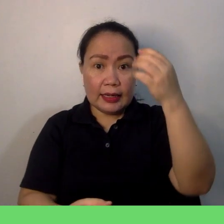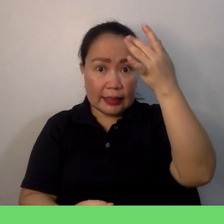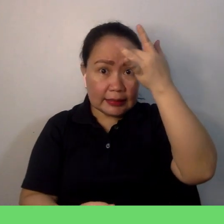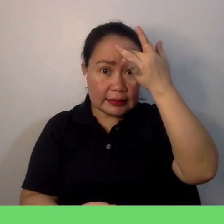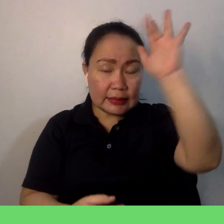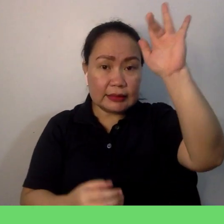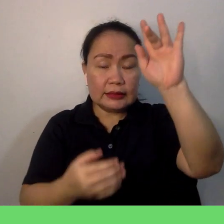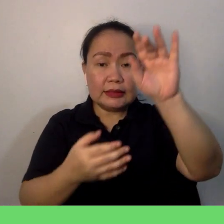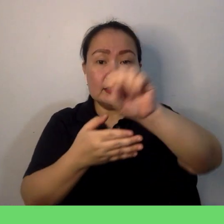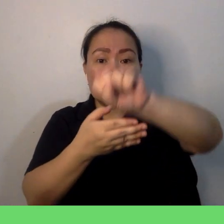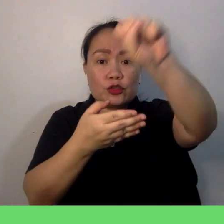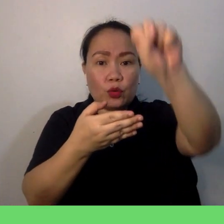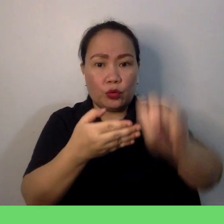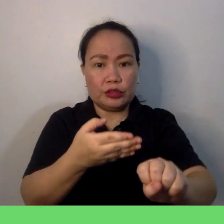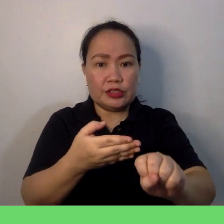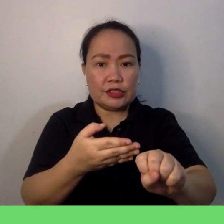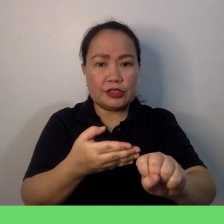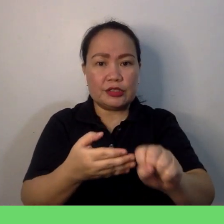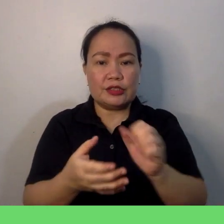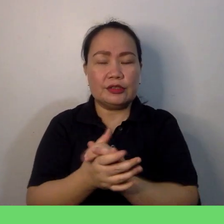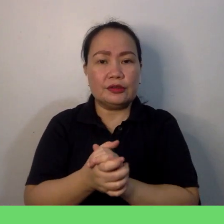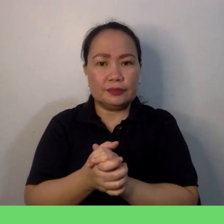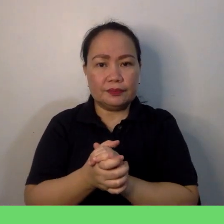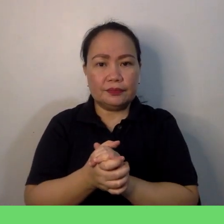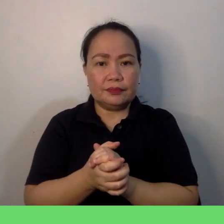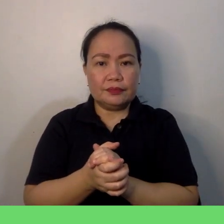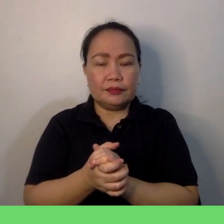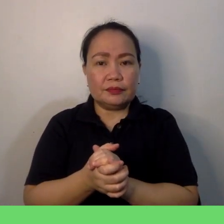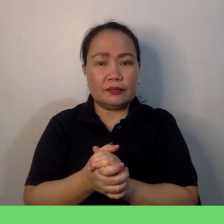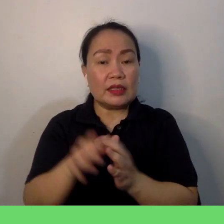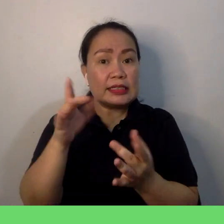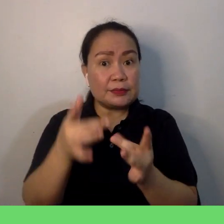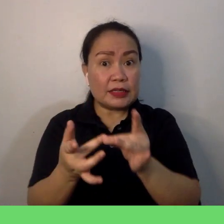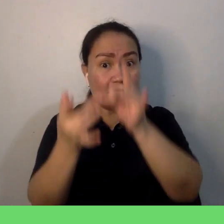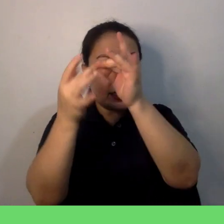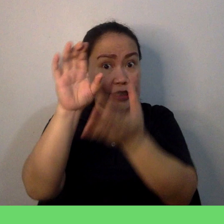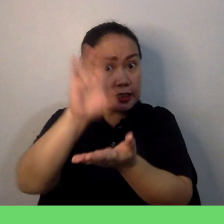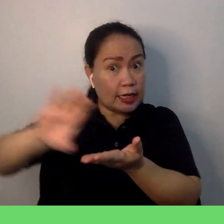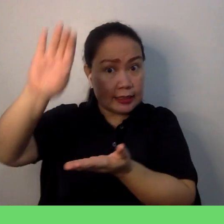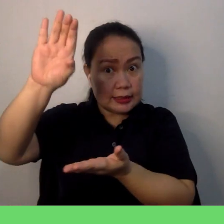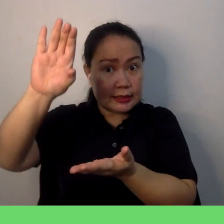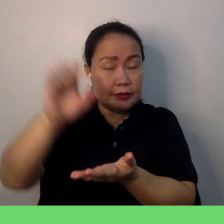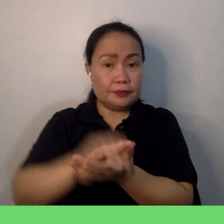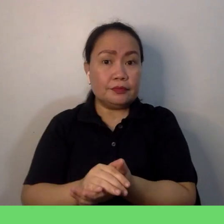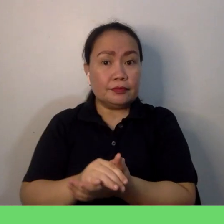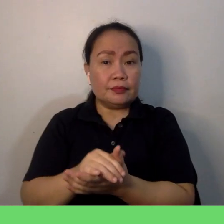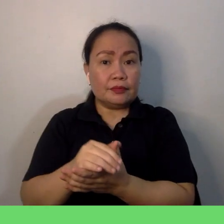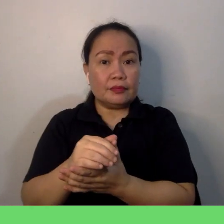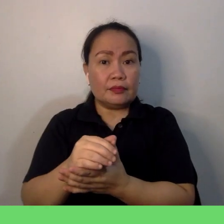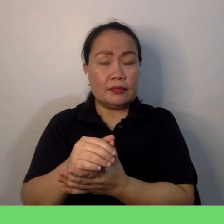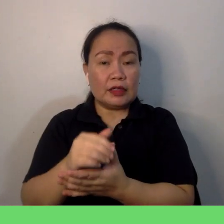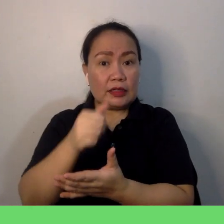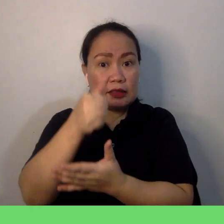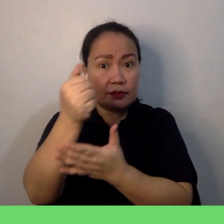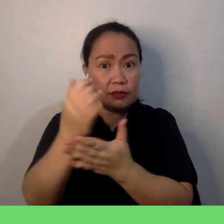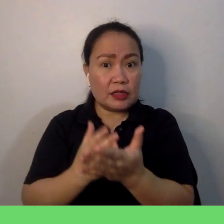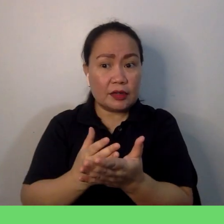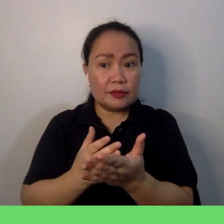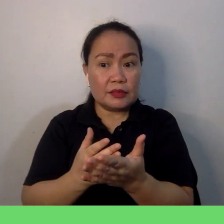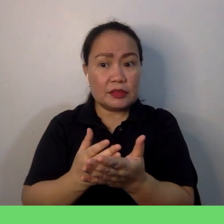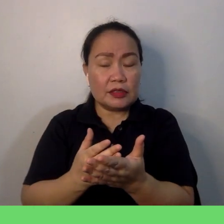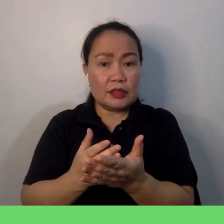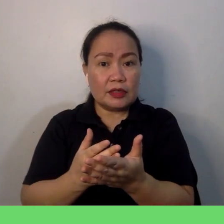na when we are taking entrance exam, especially in college. Diba, sometimes, meron tayong interview sa